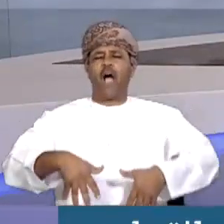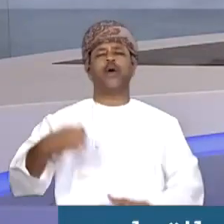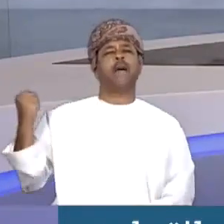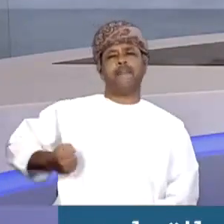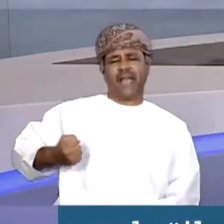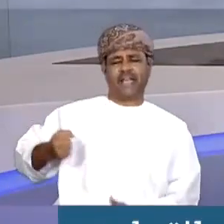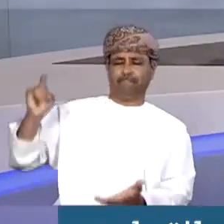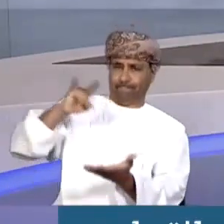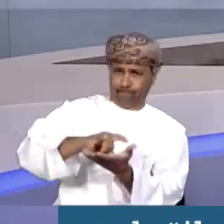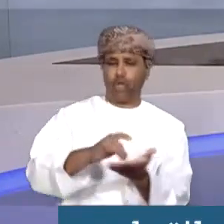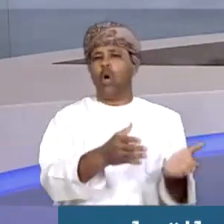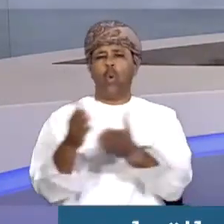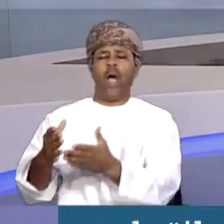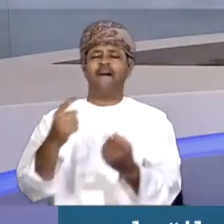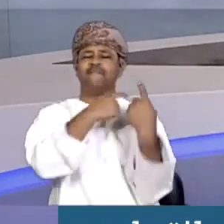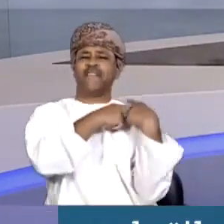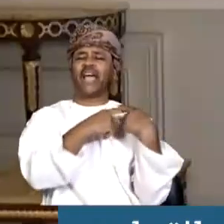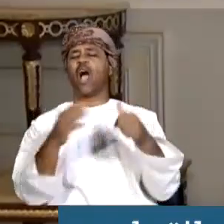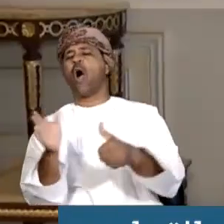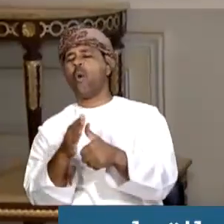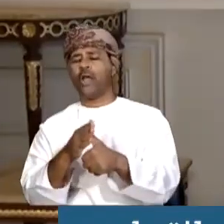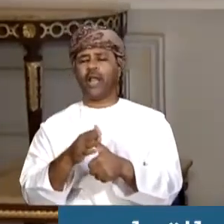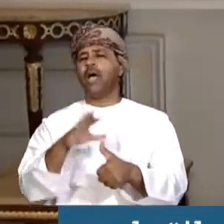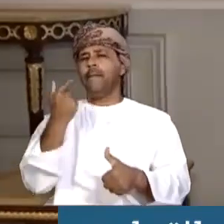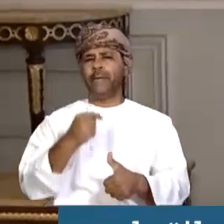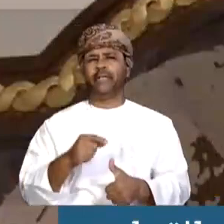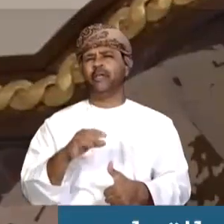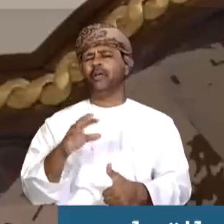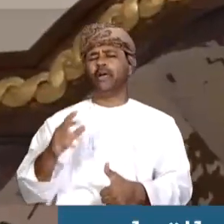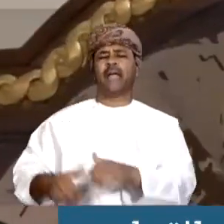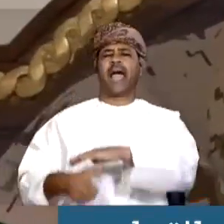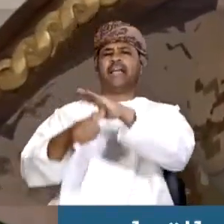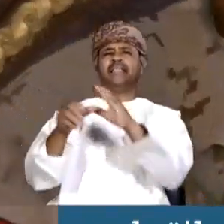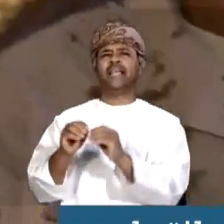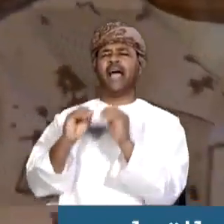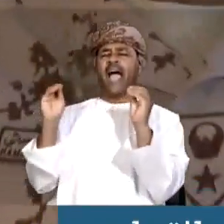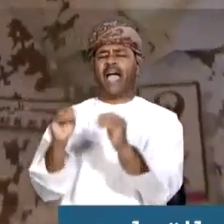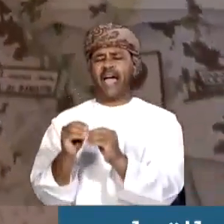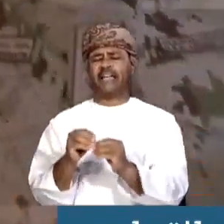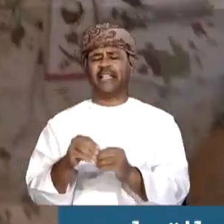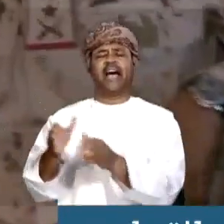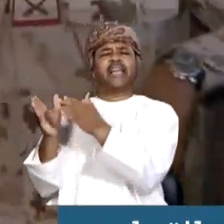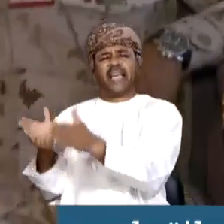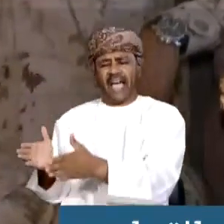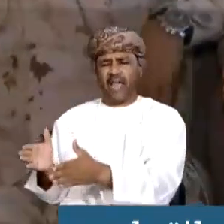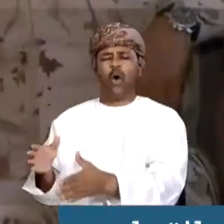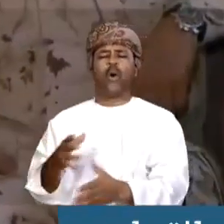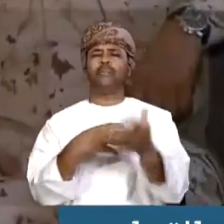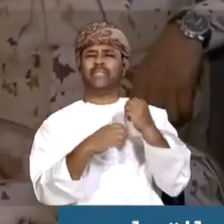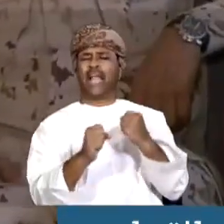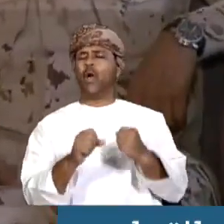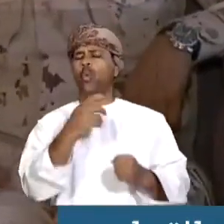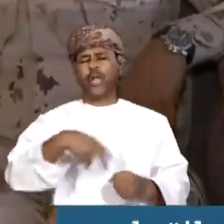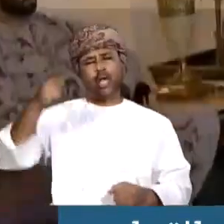البحرين، ومعالي الفريق أول الركن فياض بن حامد الرويلي رئيس هيئة الأركان العامة للقوات المسلحة